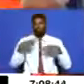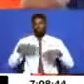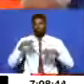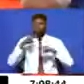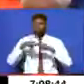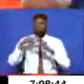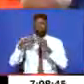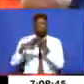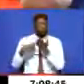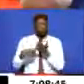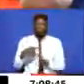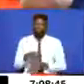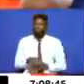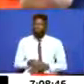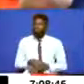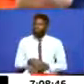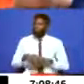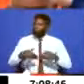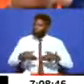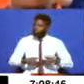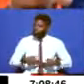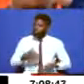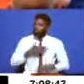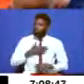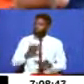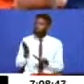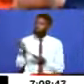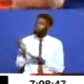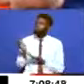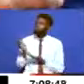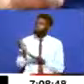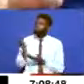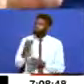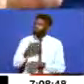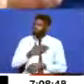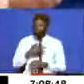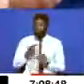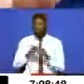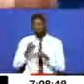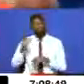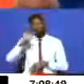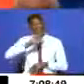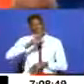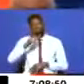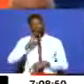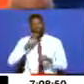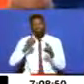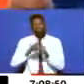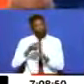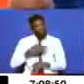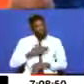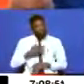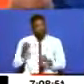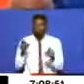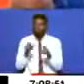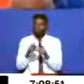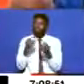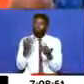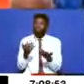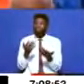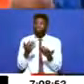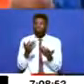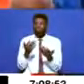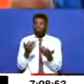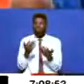hapa na ni wetu pia na wao. Hata wa Wiper ni ndugu zetu. Si nyumba kubwa ni